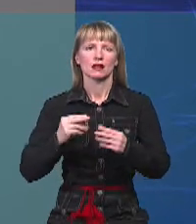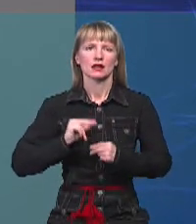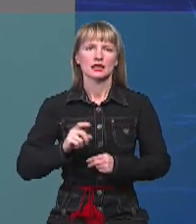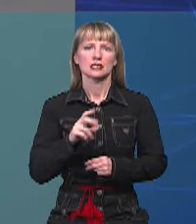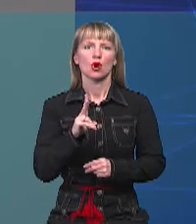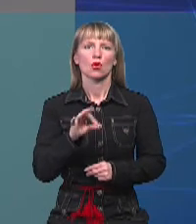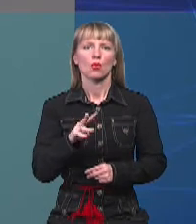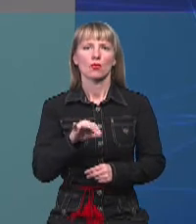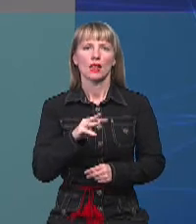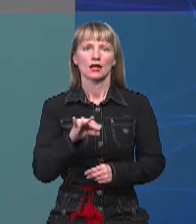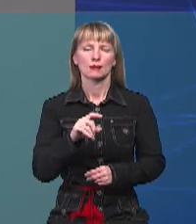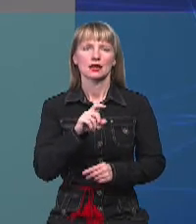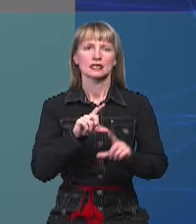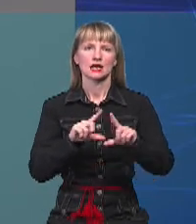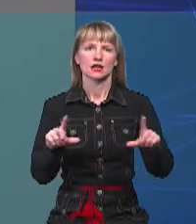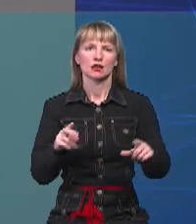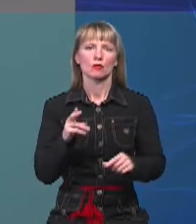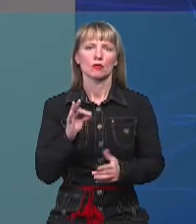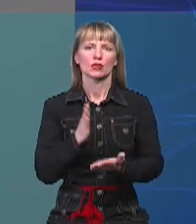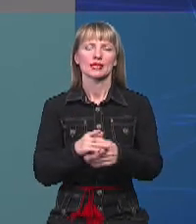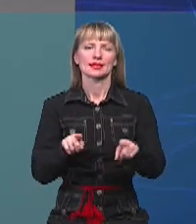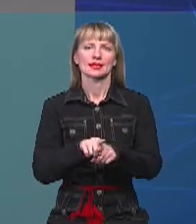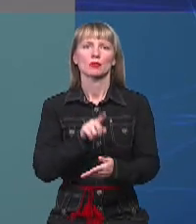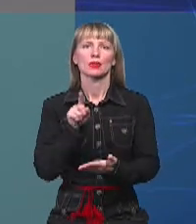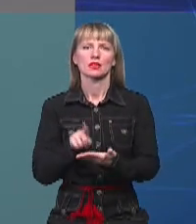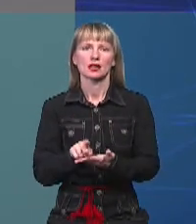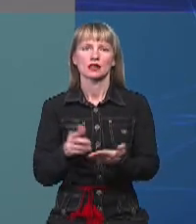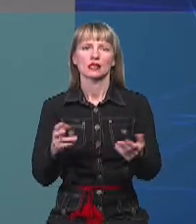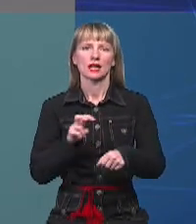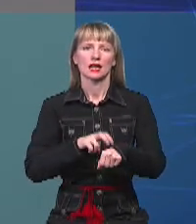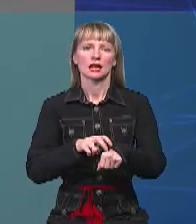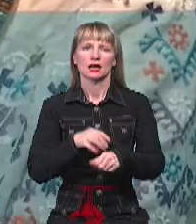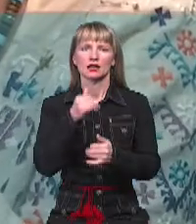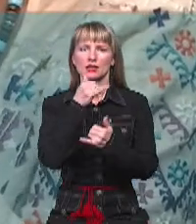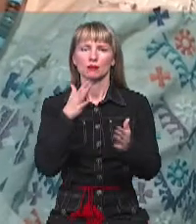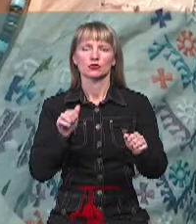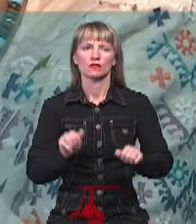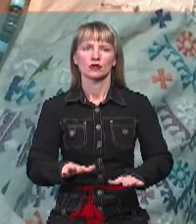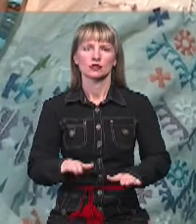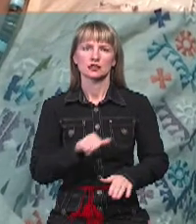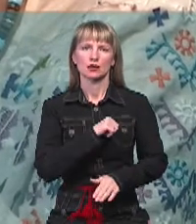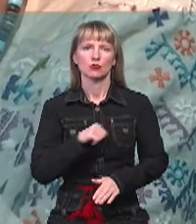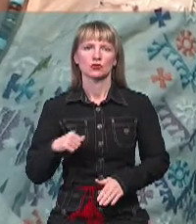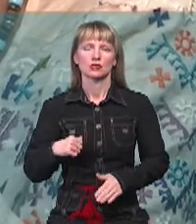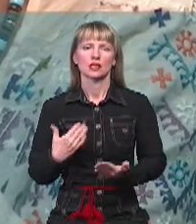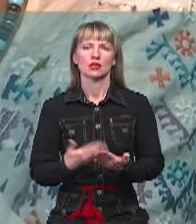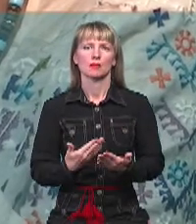комунальними закладами, uh-huh. бо є такі питання, які лікар ФОП не може вирішити самостійно.